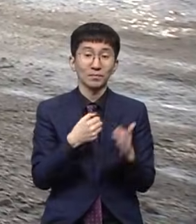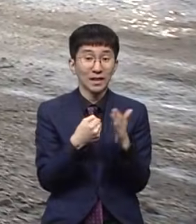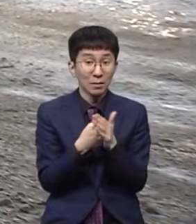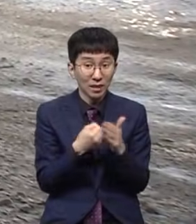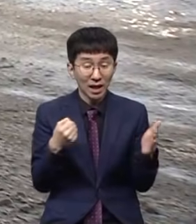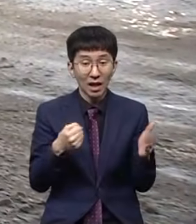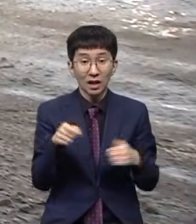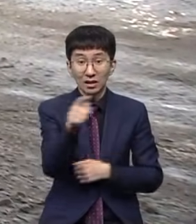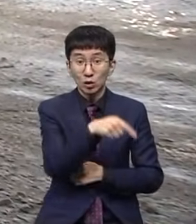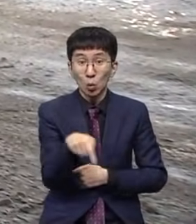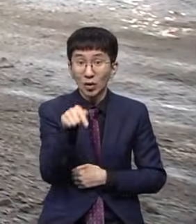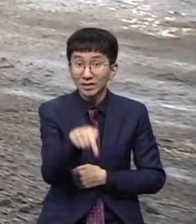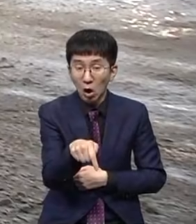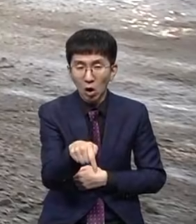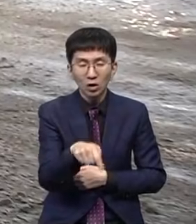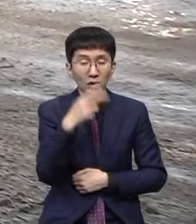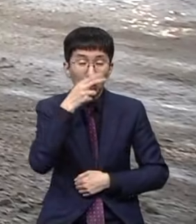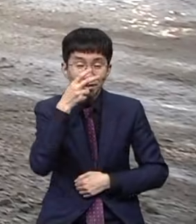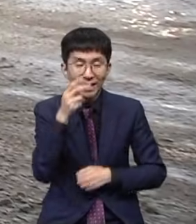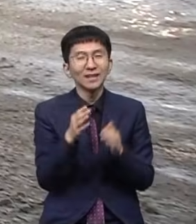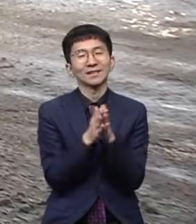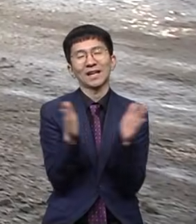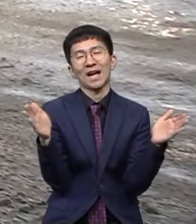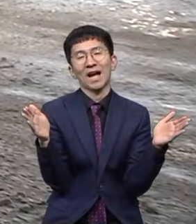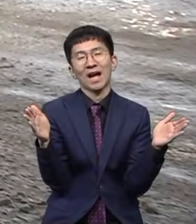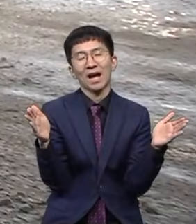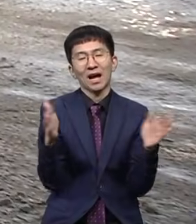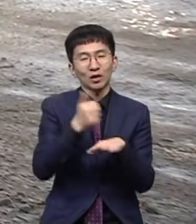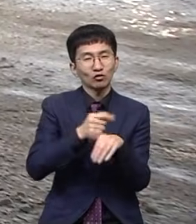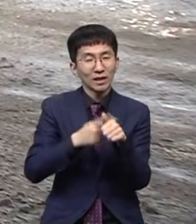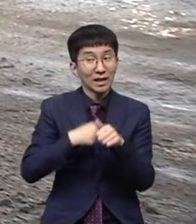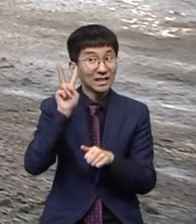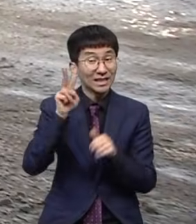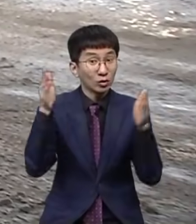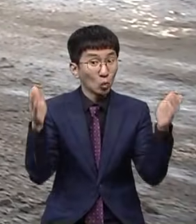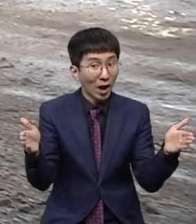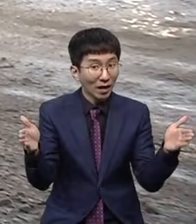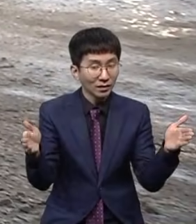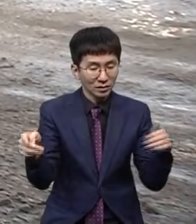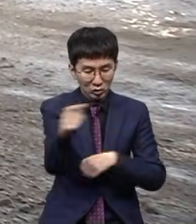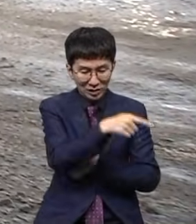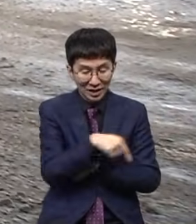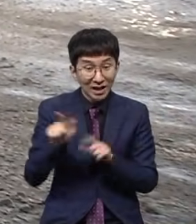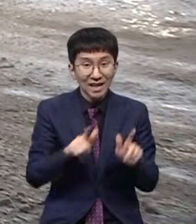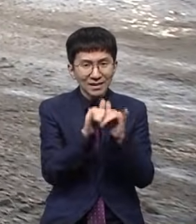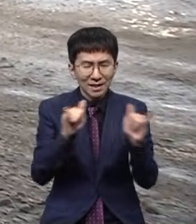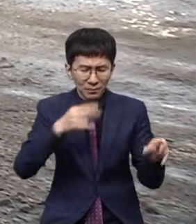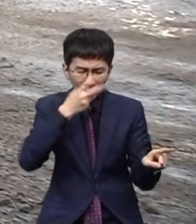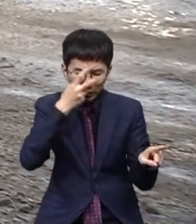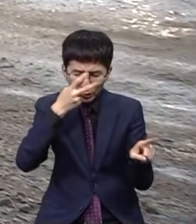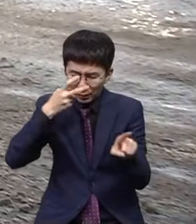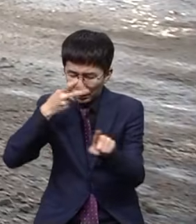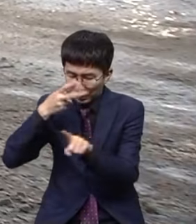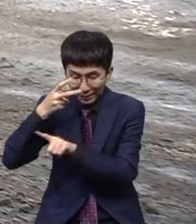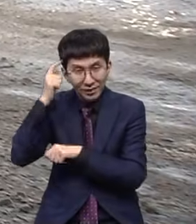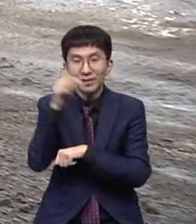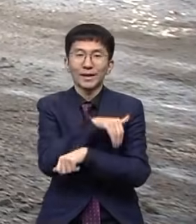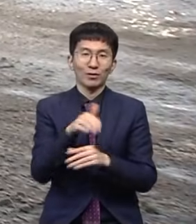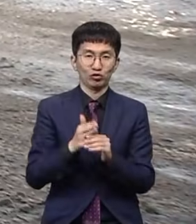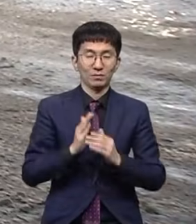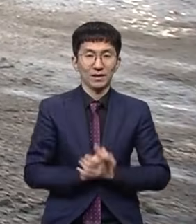이곳 올림픽 플라자에 선별진료소를 설치하고 내일부터 이틀 동안 대관령 면민 전원에 대해 코로나